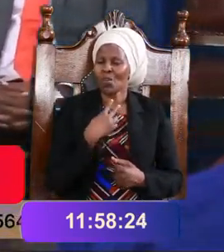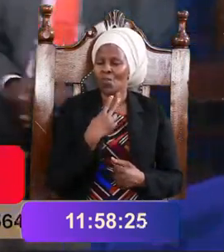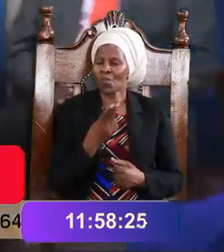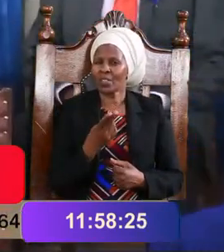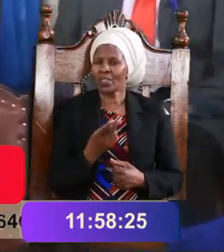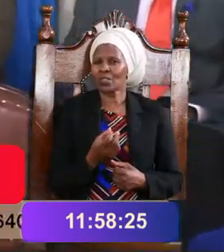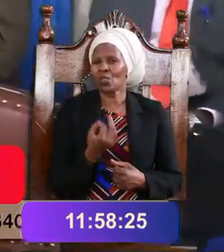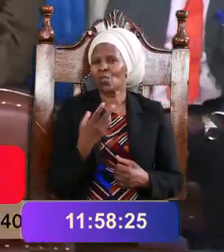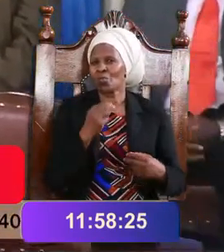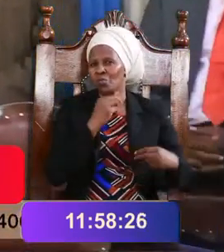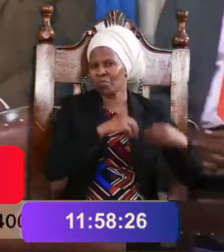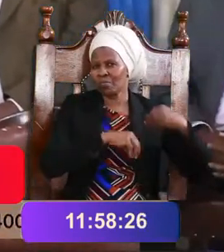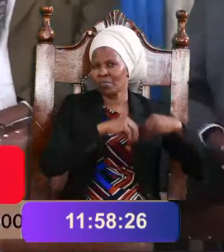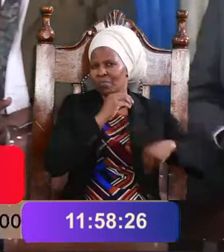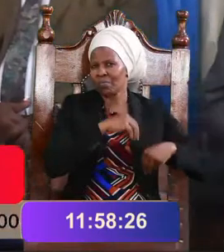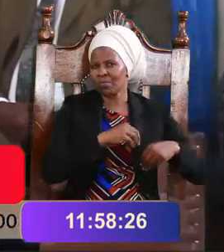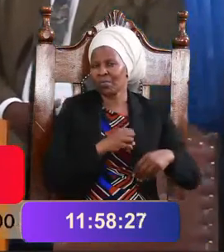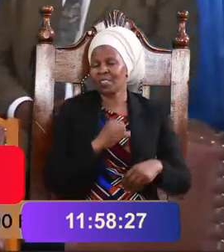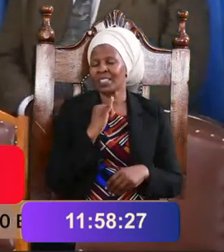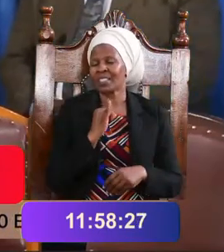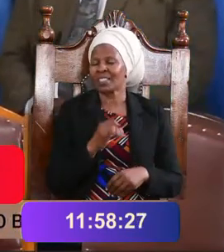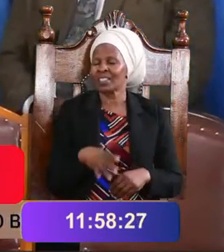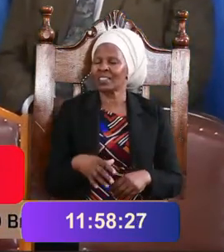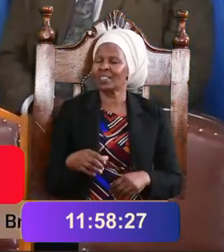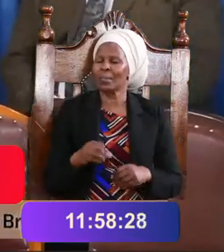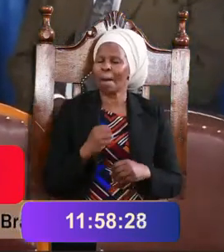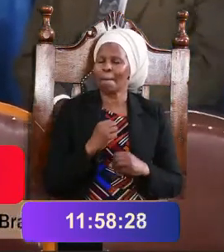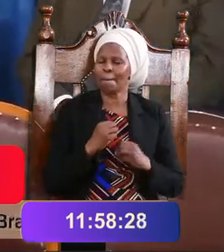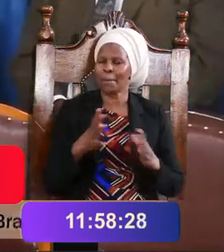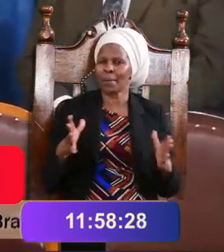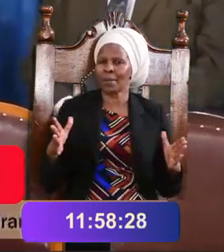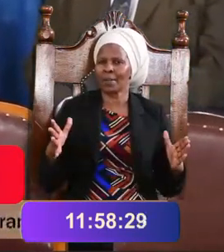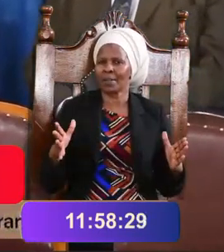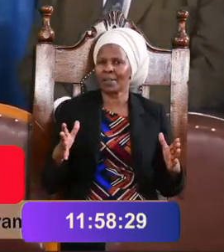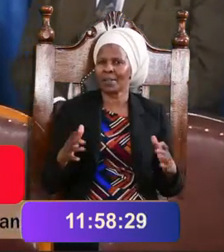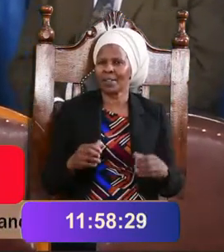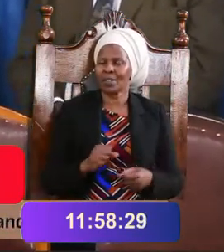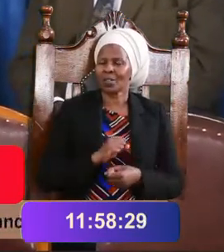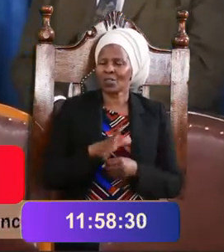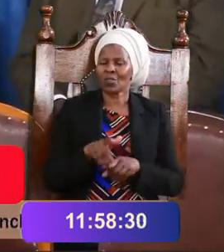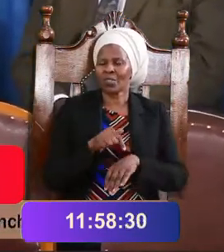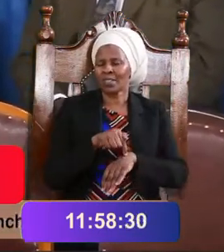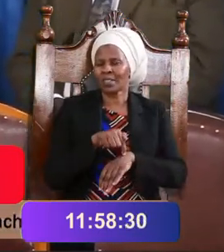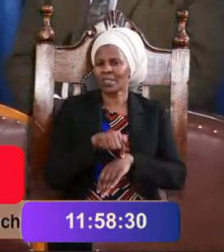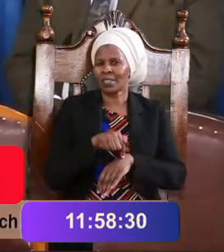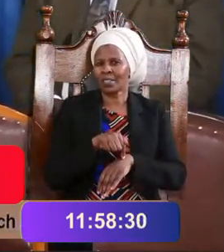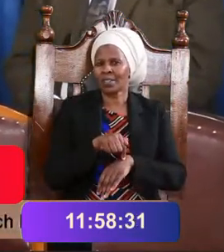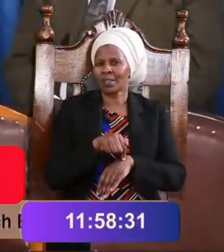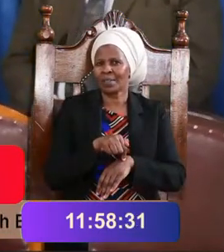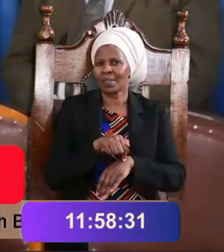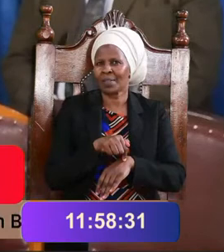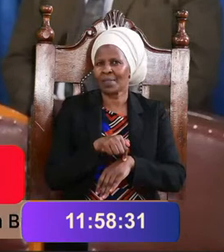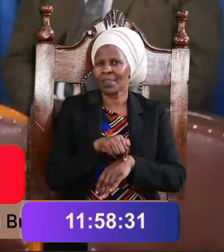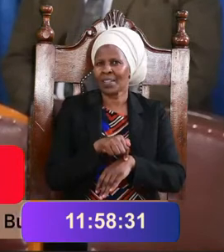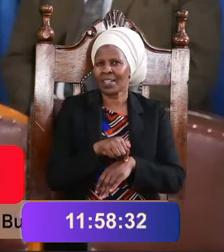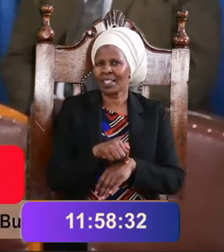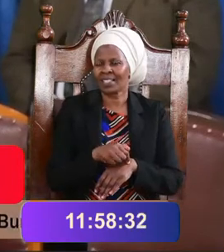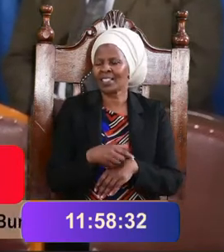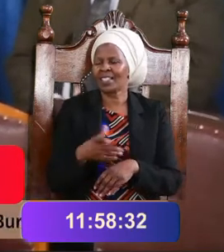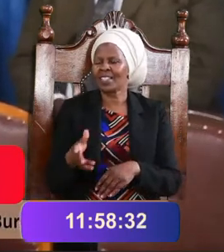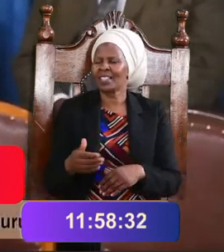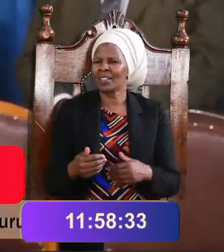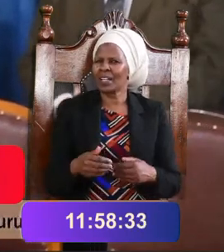ufisadi pia ni kubwa. Kama wengine wakati wa COVID hawakuwa hata wanataka COVID hii